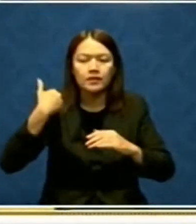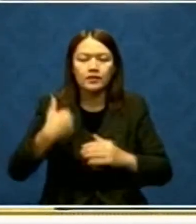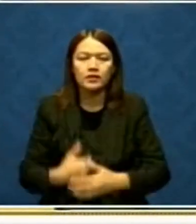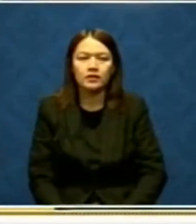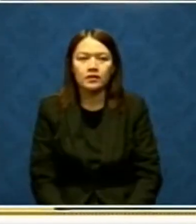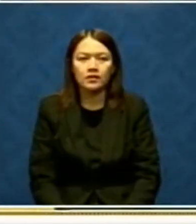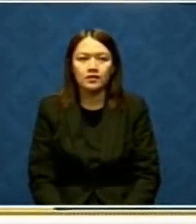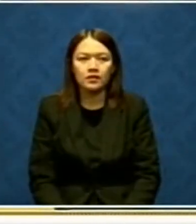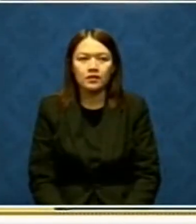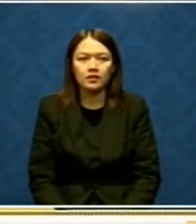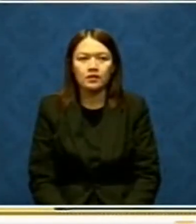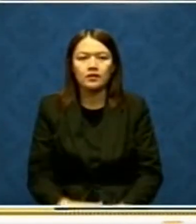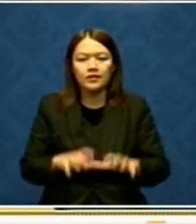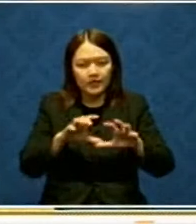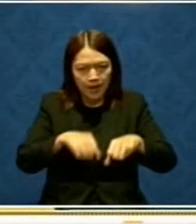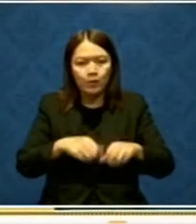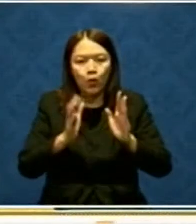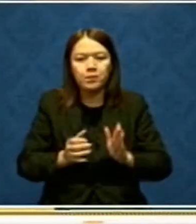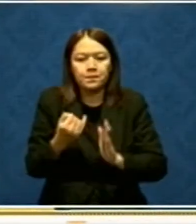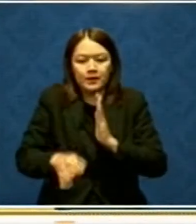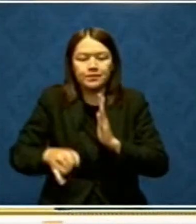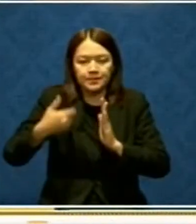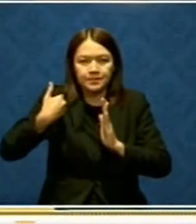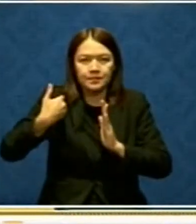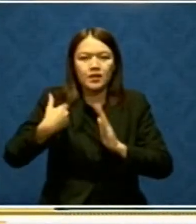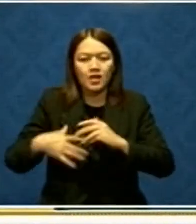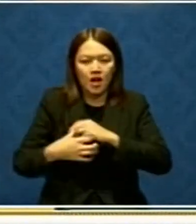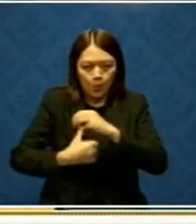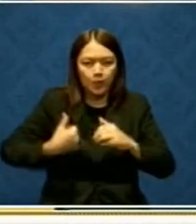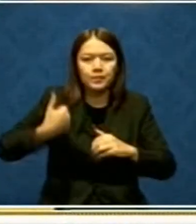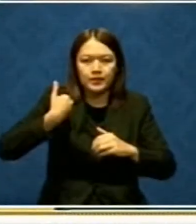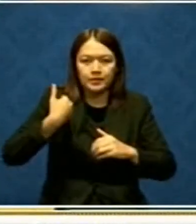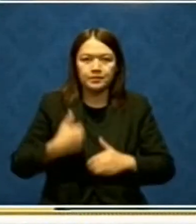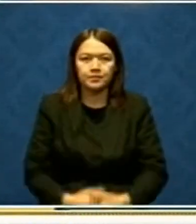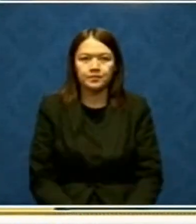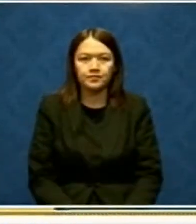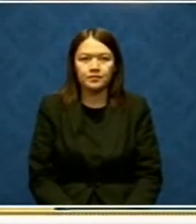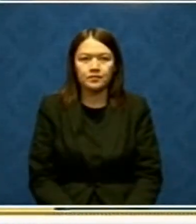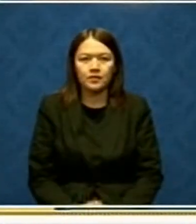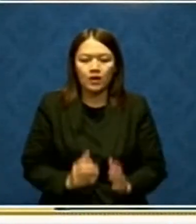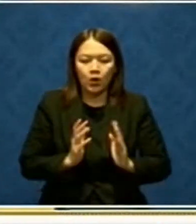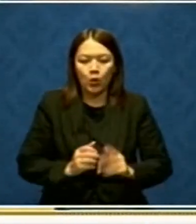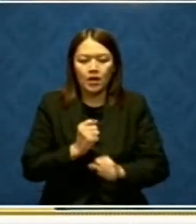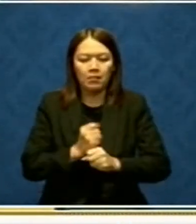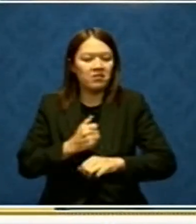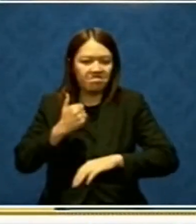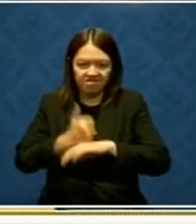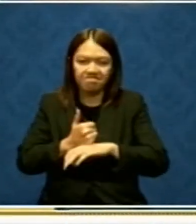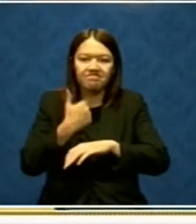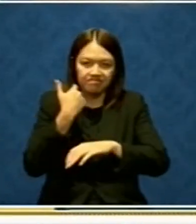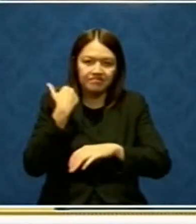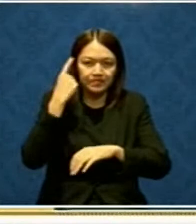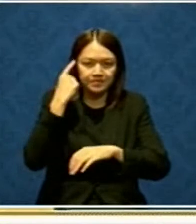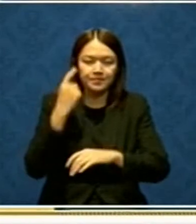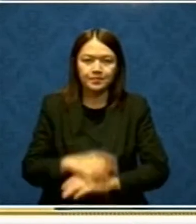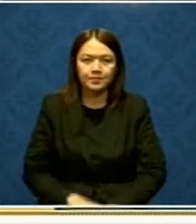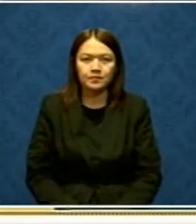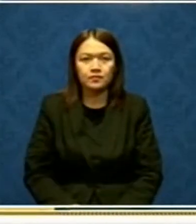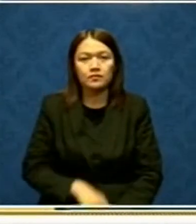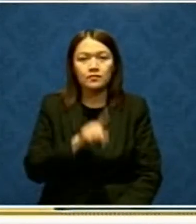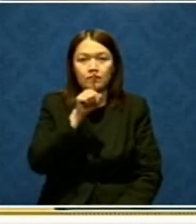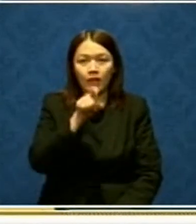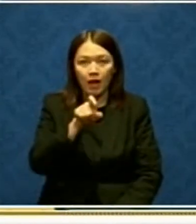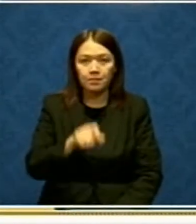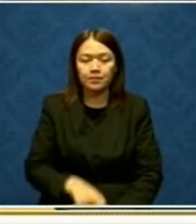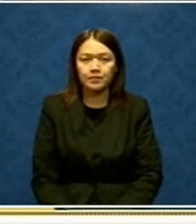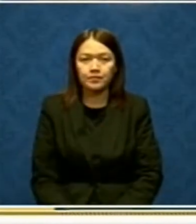กิดจับคนผิดได้หรอกไม่ต้องท่าครับเพราะมันมีคนผิดอยู่แล้วมันมีคนขโมยแน่ๆแล้วก็ต้องเป็นเจ้าหน้าที่ระดับผู้บัญชาการด้วยคำถามคือในฐ